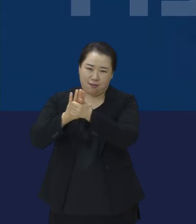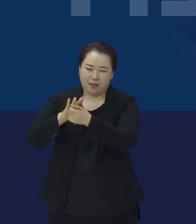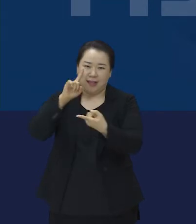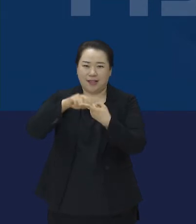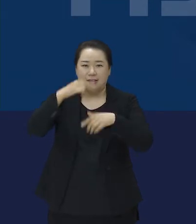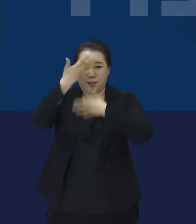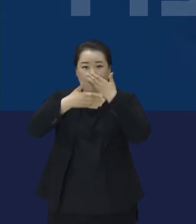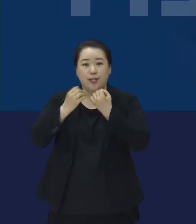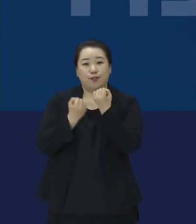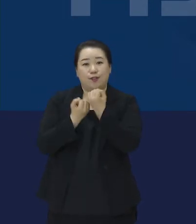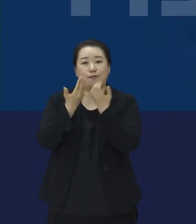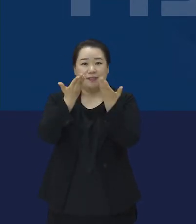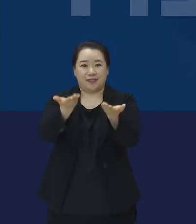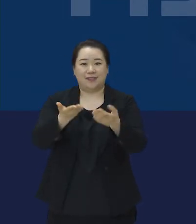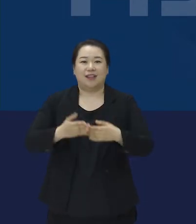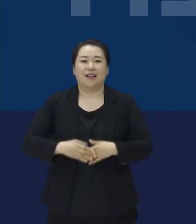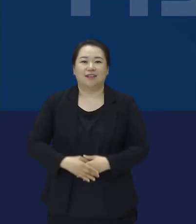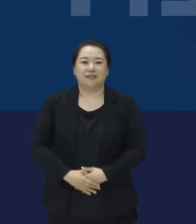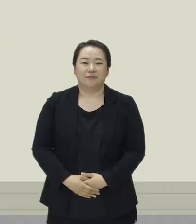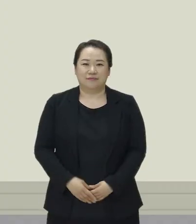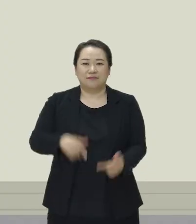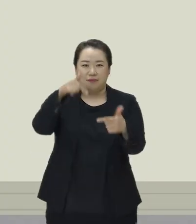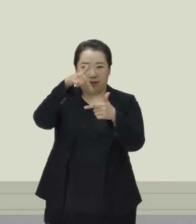영상으로 설명드리겠습니다.